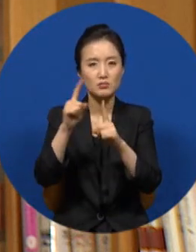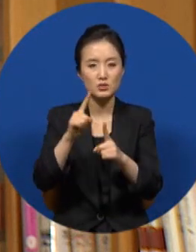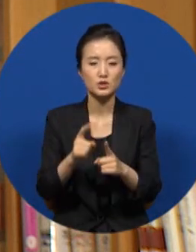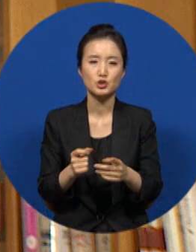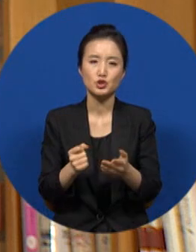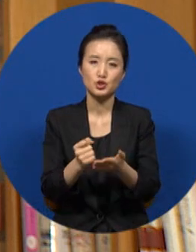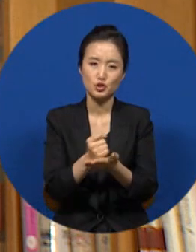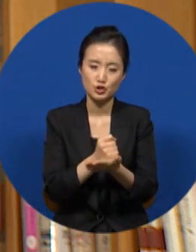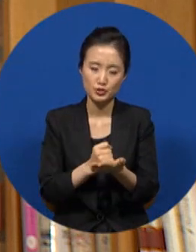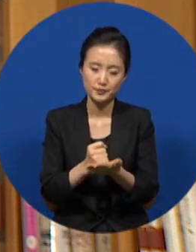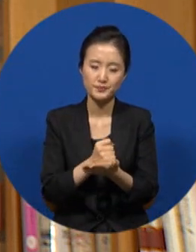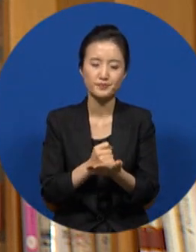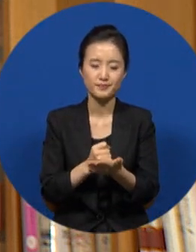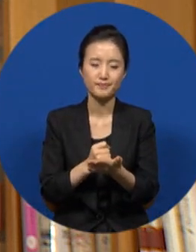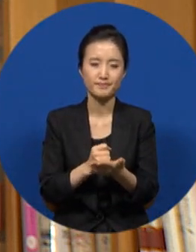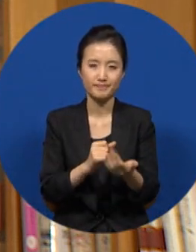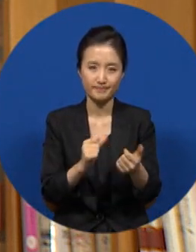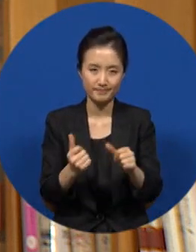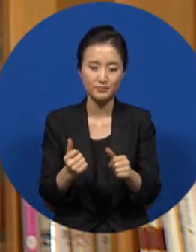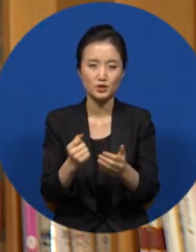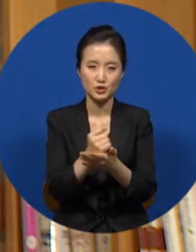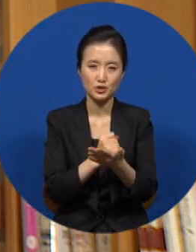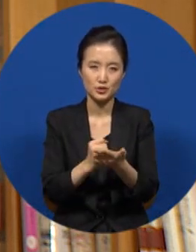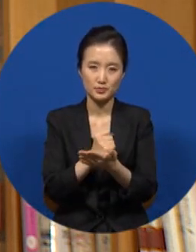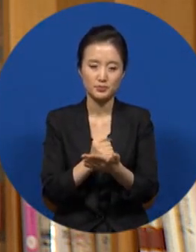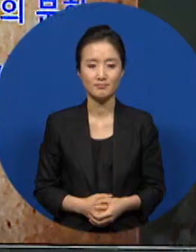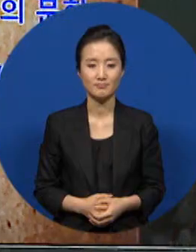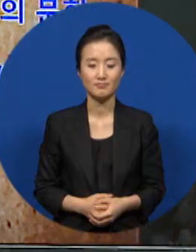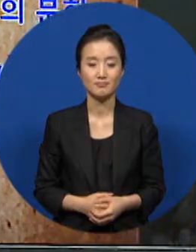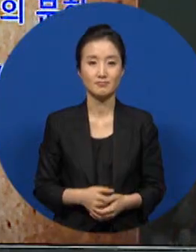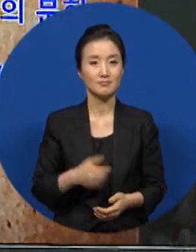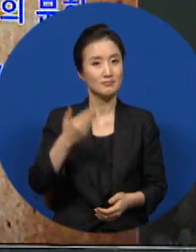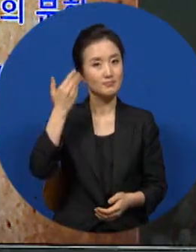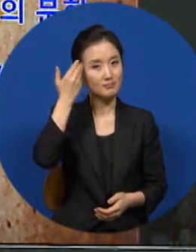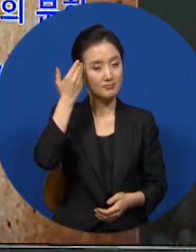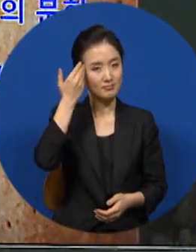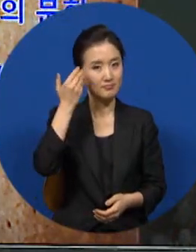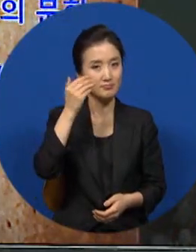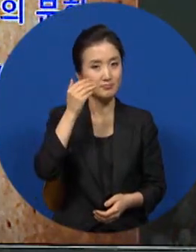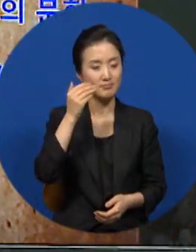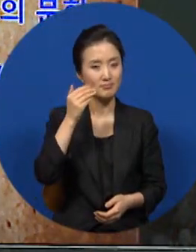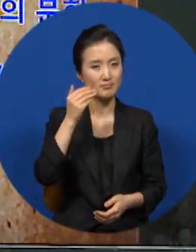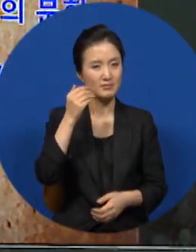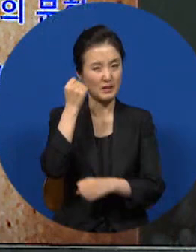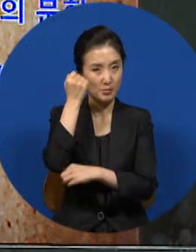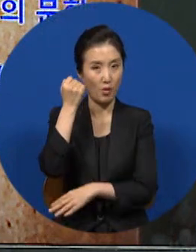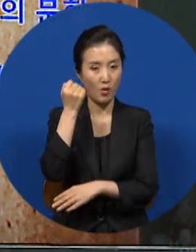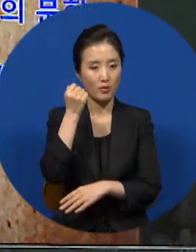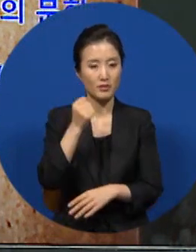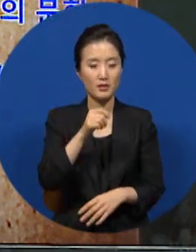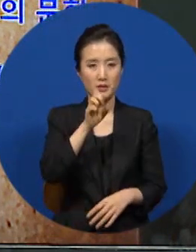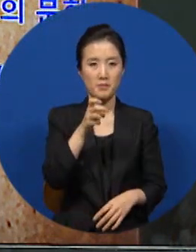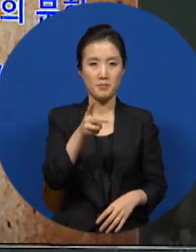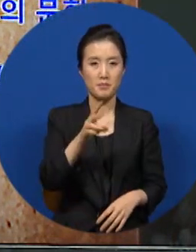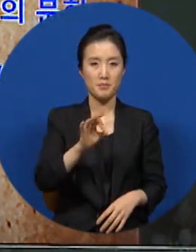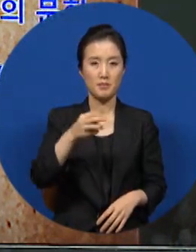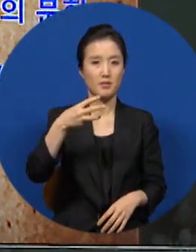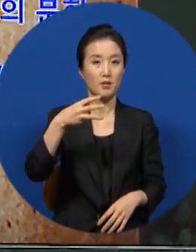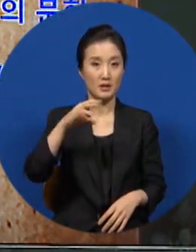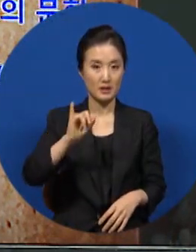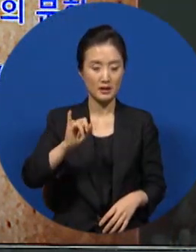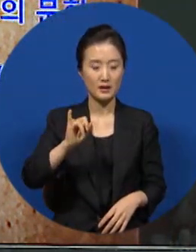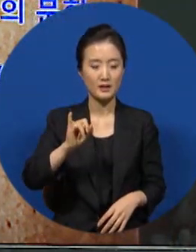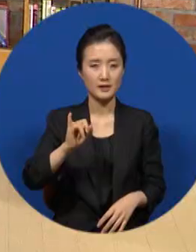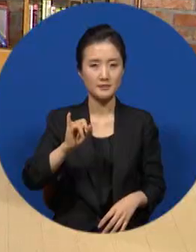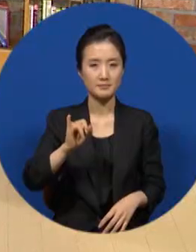간에 운명이라는 건 존재하는 모양이에요. 그리고 명리는 도대체 언제쯤 기원이 됐을까? 우리가 거북이 등